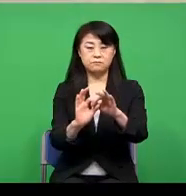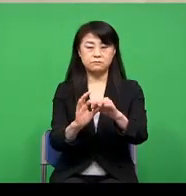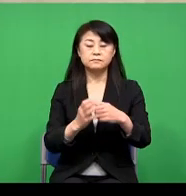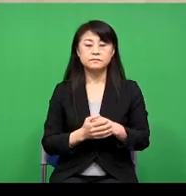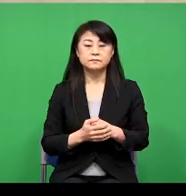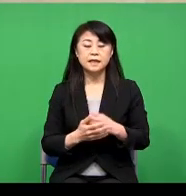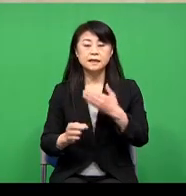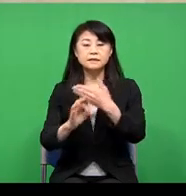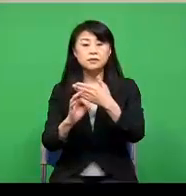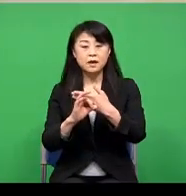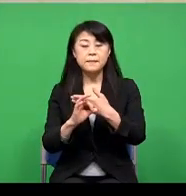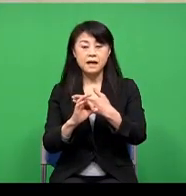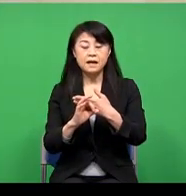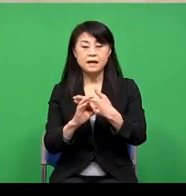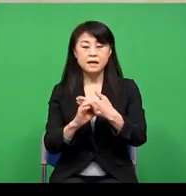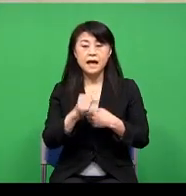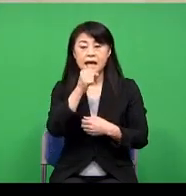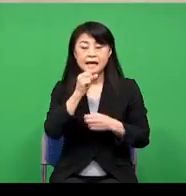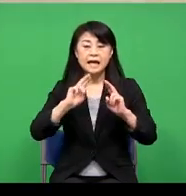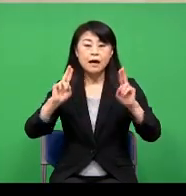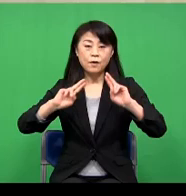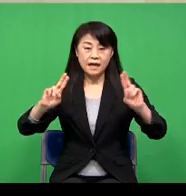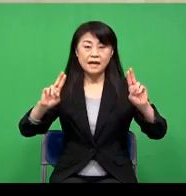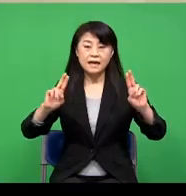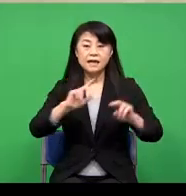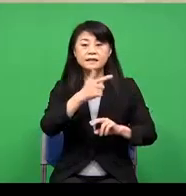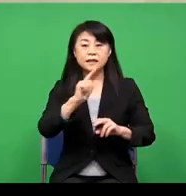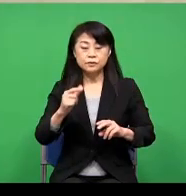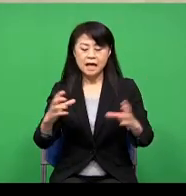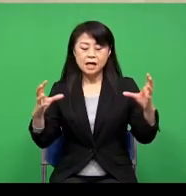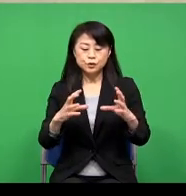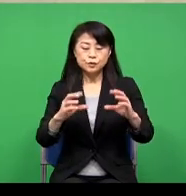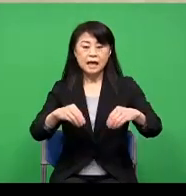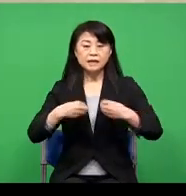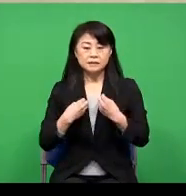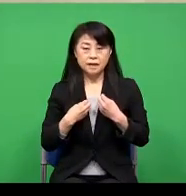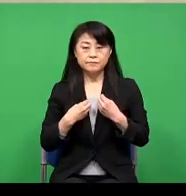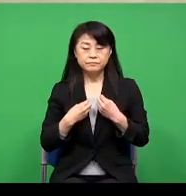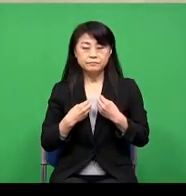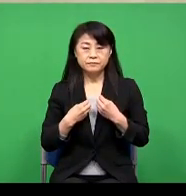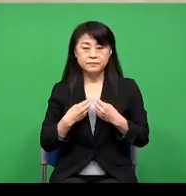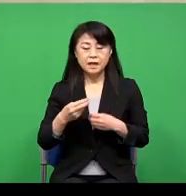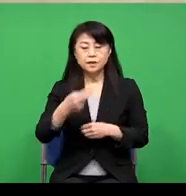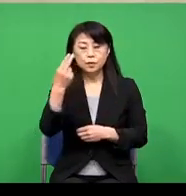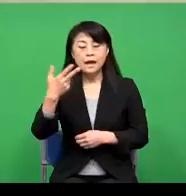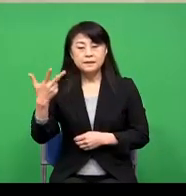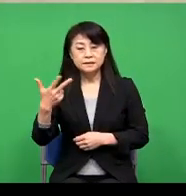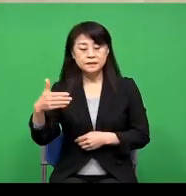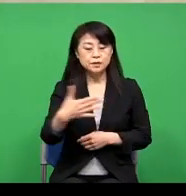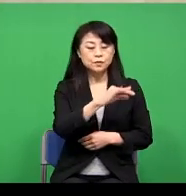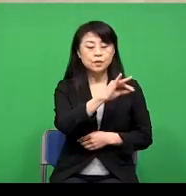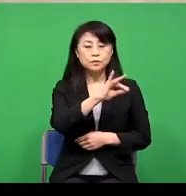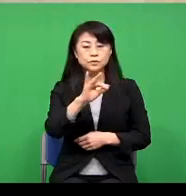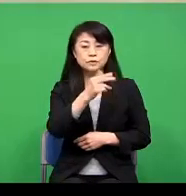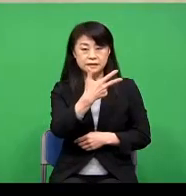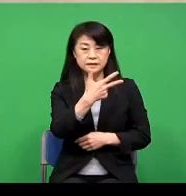ども、まあ、これについては8月19日を最後に今のところカラオケに気にする集団感染というのは出ておりません